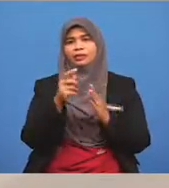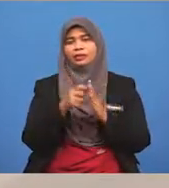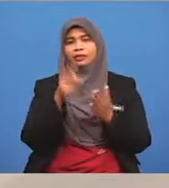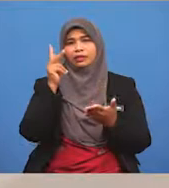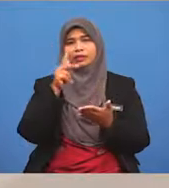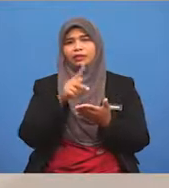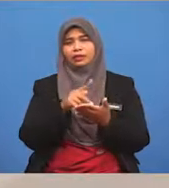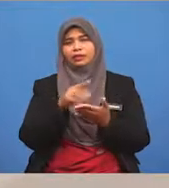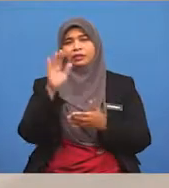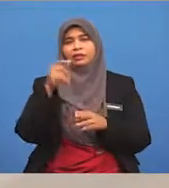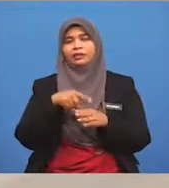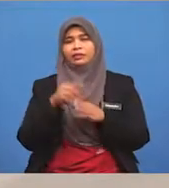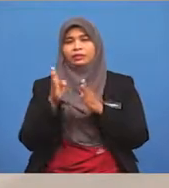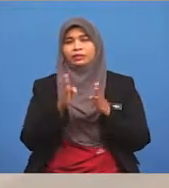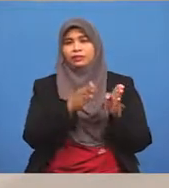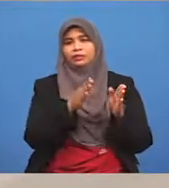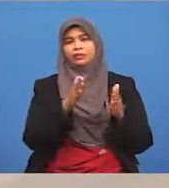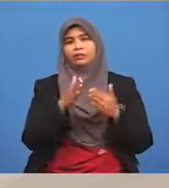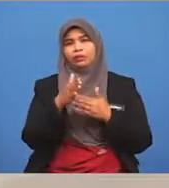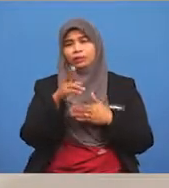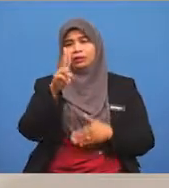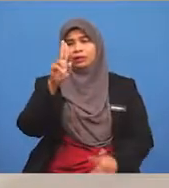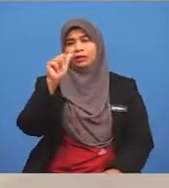disusun oleh ulama hadis terkenal.